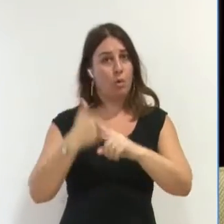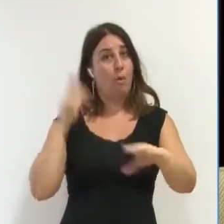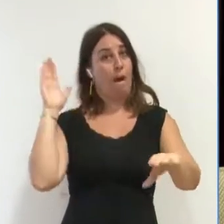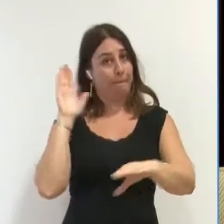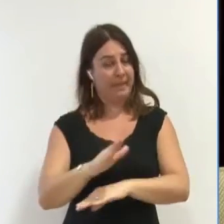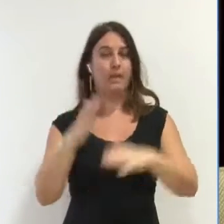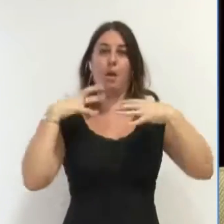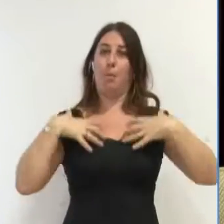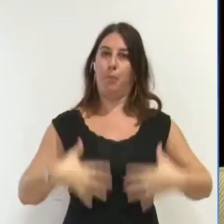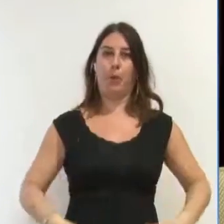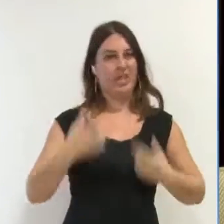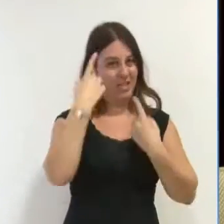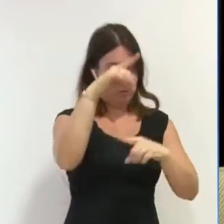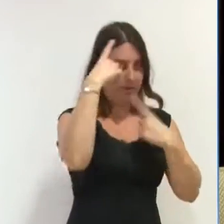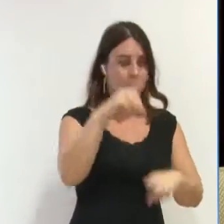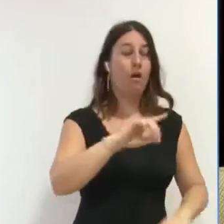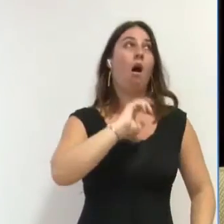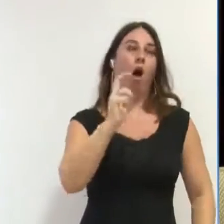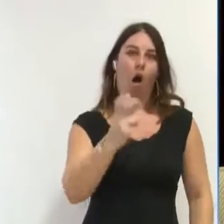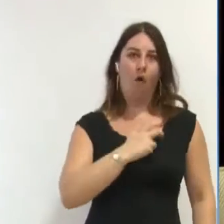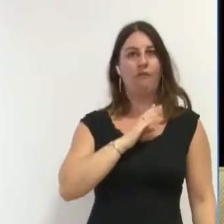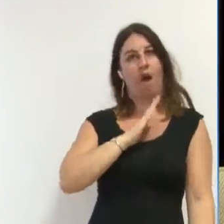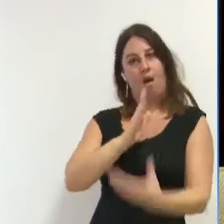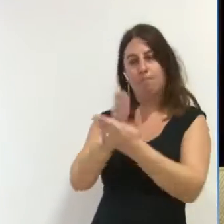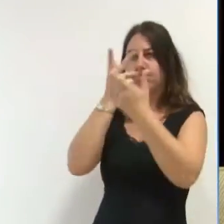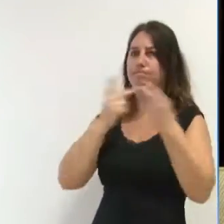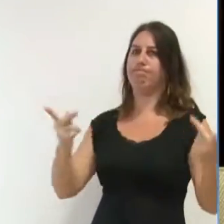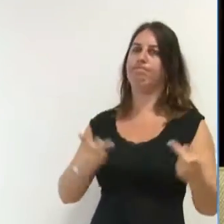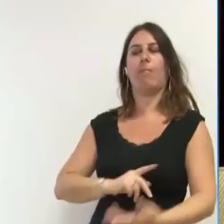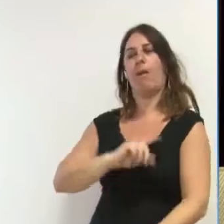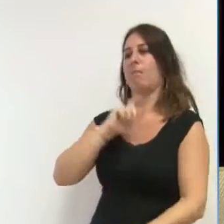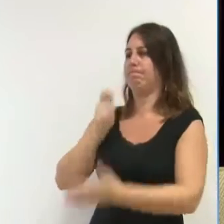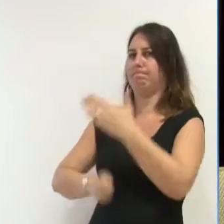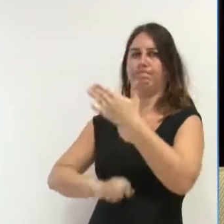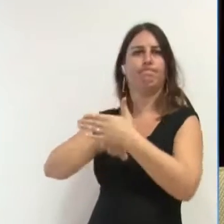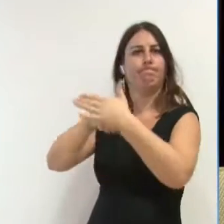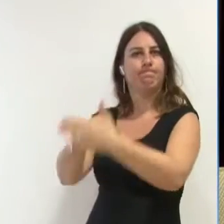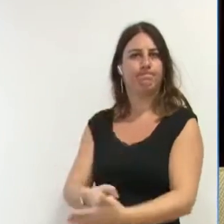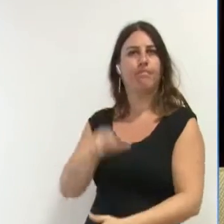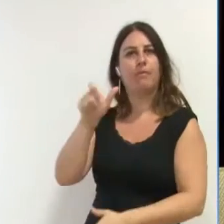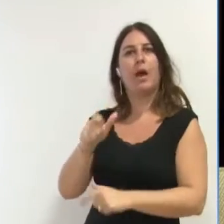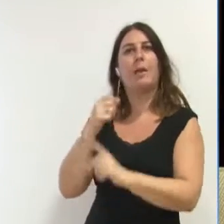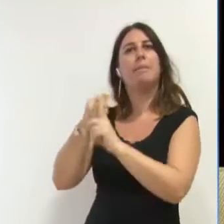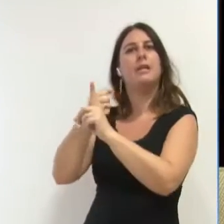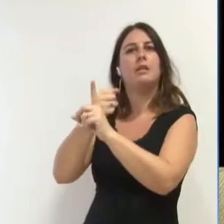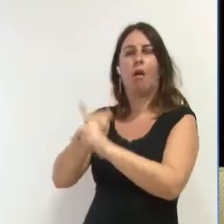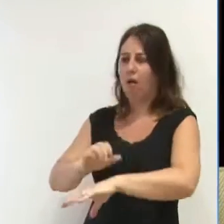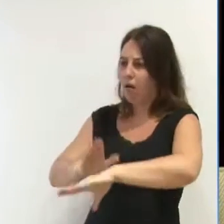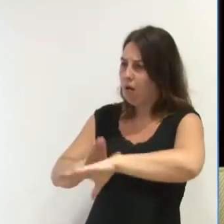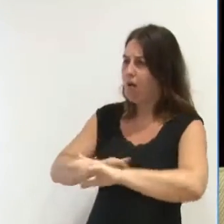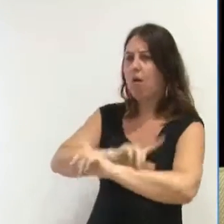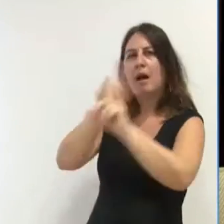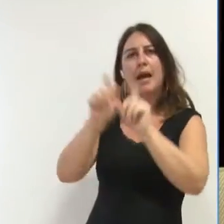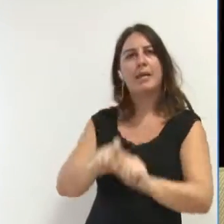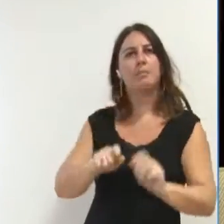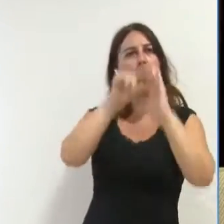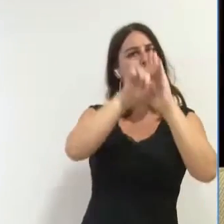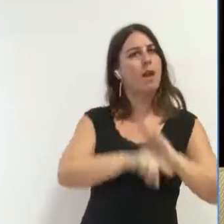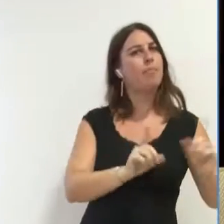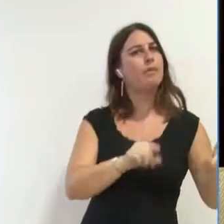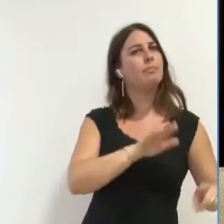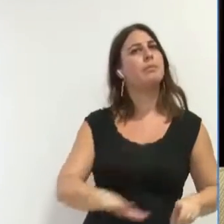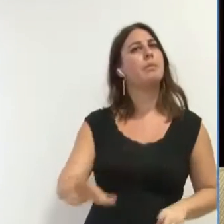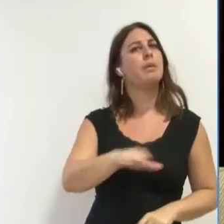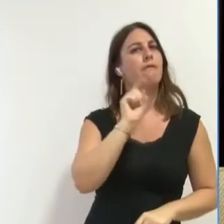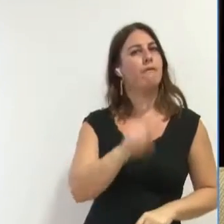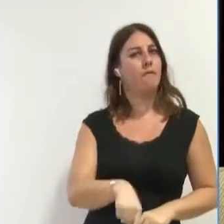pro-Burkini, vous avez alors et enfin pris la parole pour condamner les actions militantes et appeler au respect du règlement intérieur des piscines,